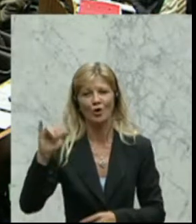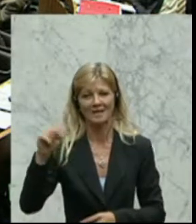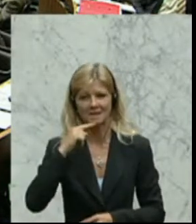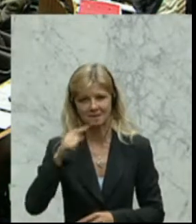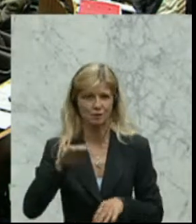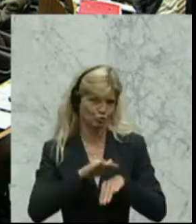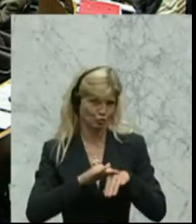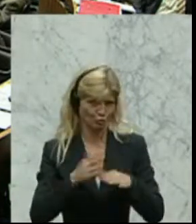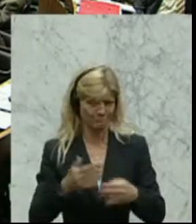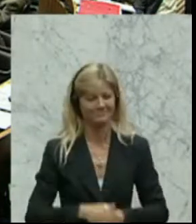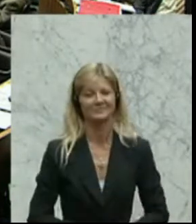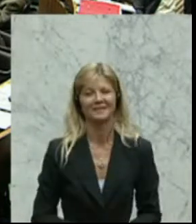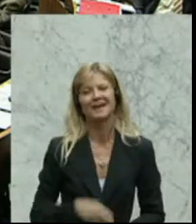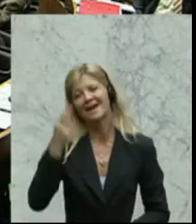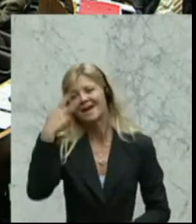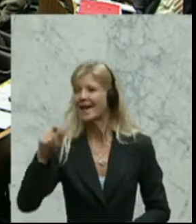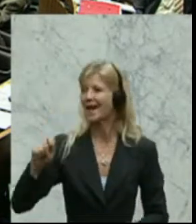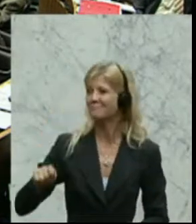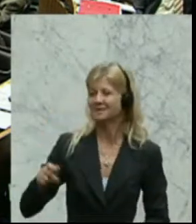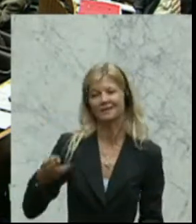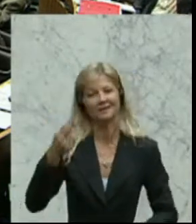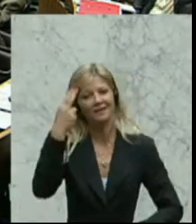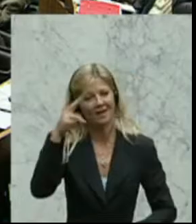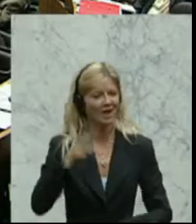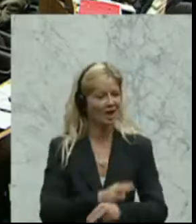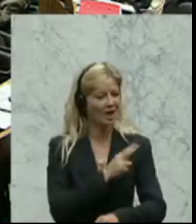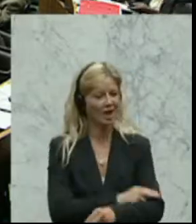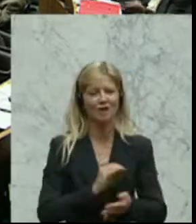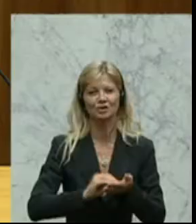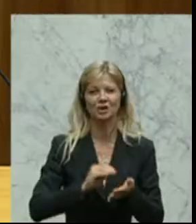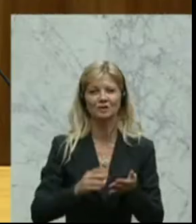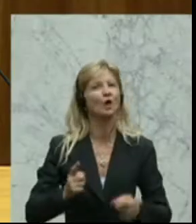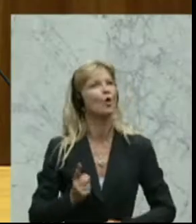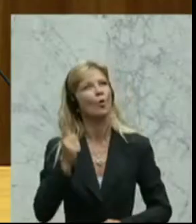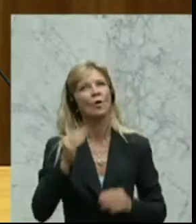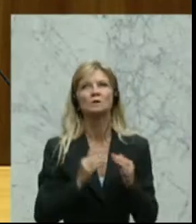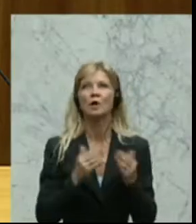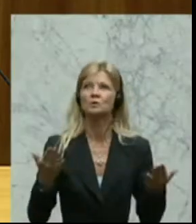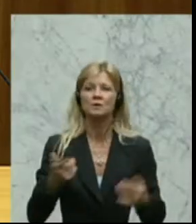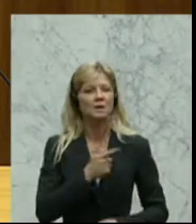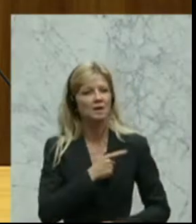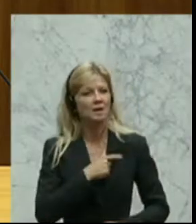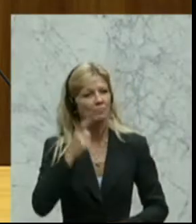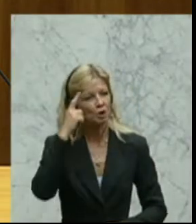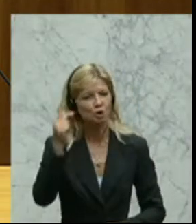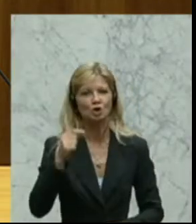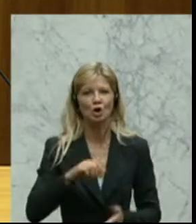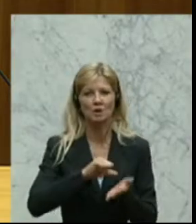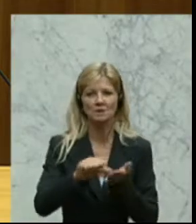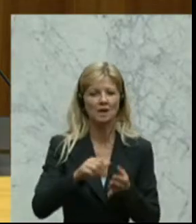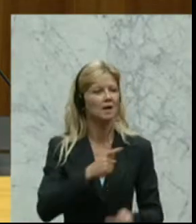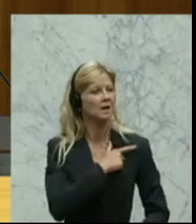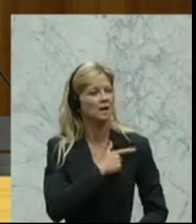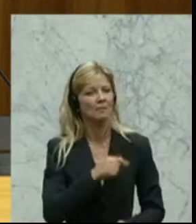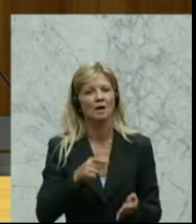Hohes Haus, liebe Steuerzahlerinnen, lieber Steuerzahler. Wir lesen im Regierungsprogramm, dass es